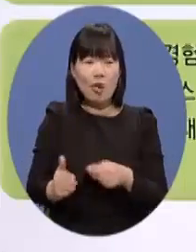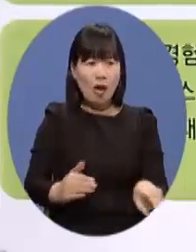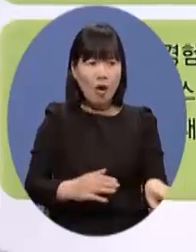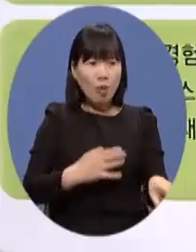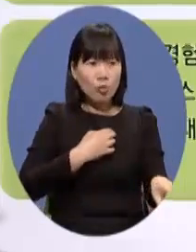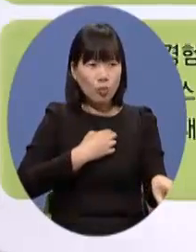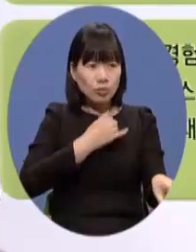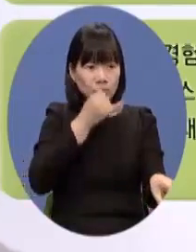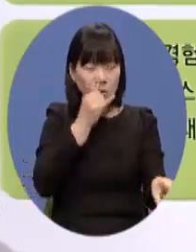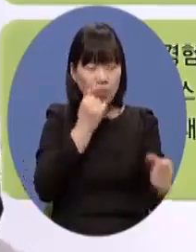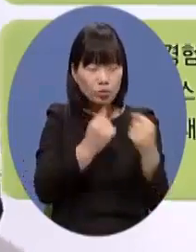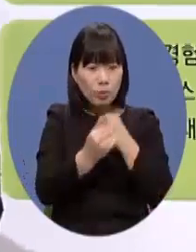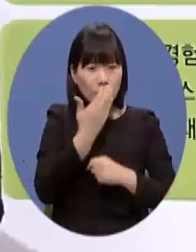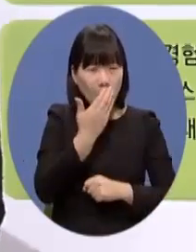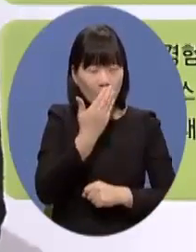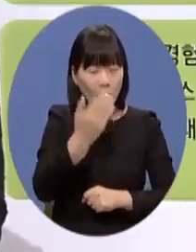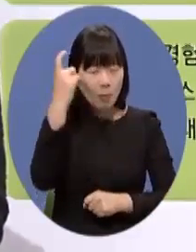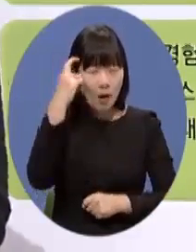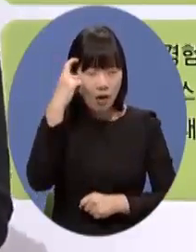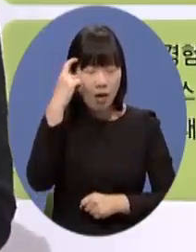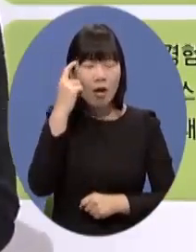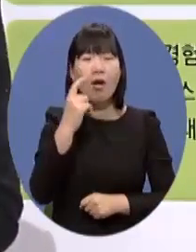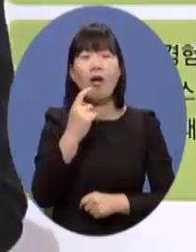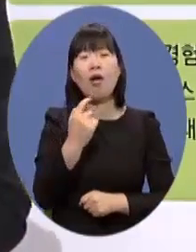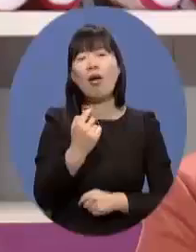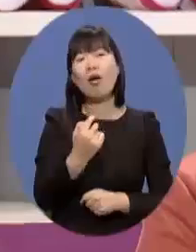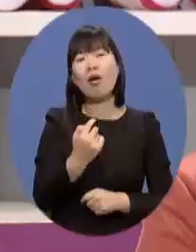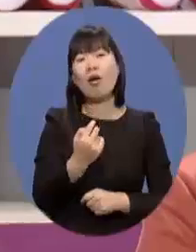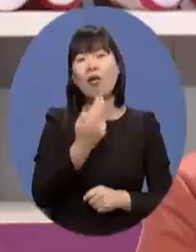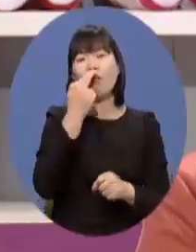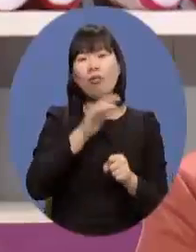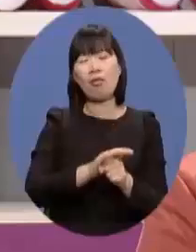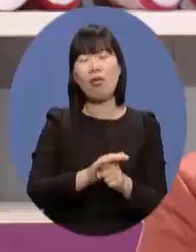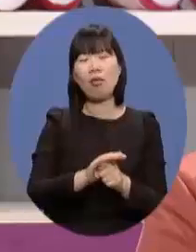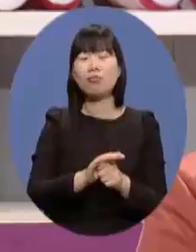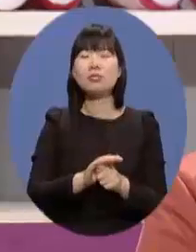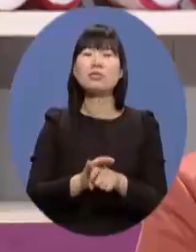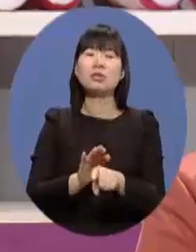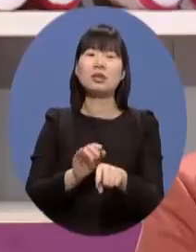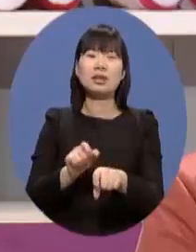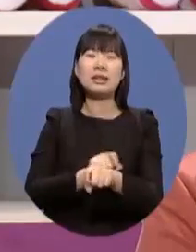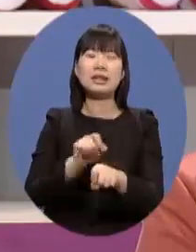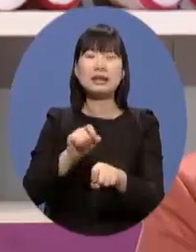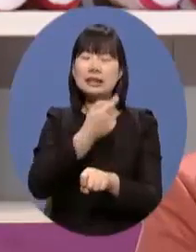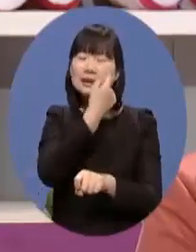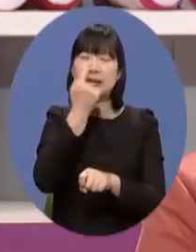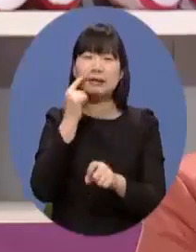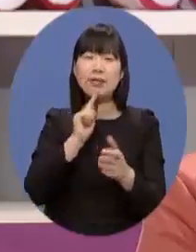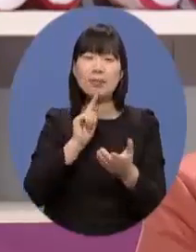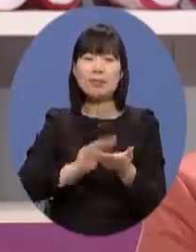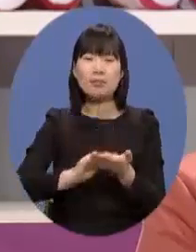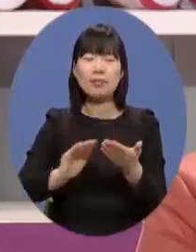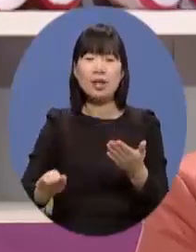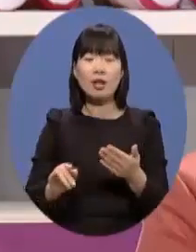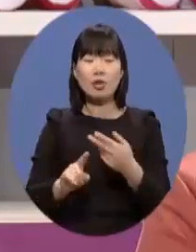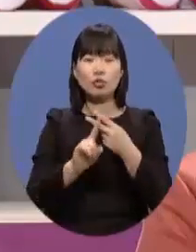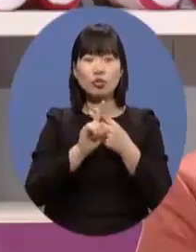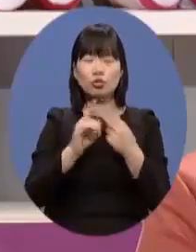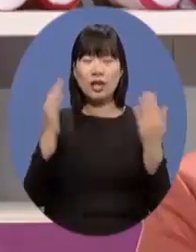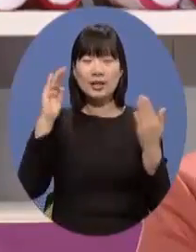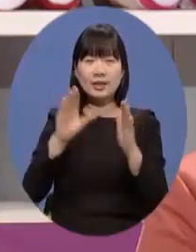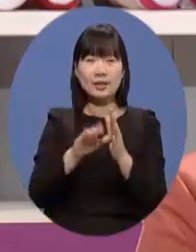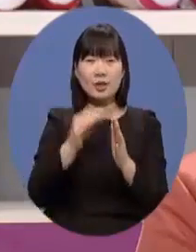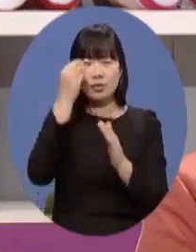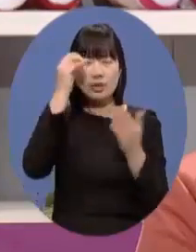일을 할 수 있지 하는 일들이 생긴다라는 거죠. 그게 이제 이때의 특징인 거군요. 네. 근데 저 사실 이때 중학생 때 그 이후로